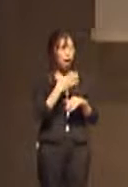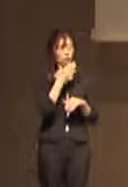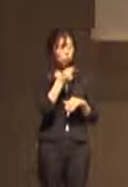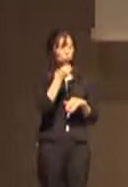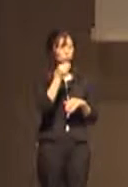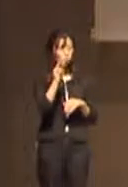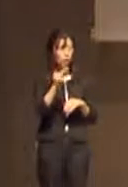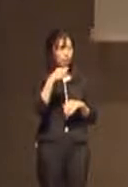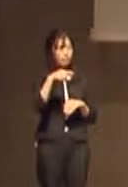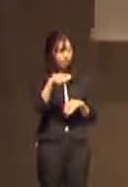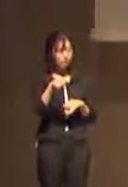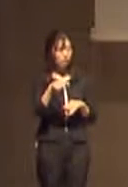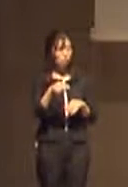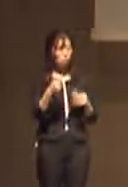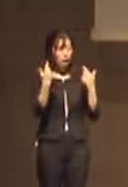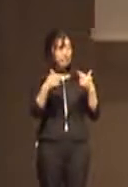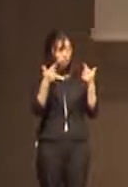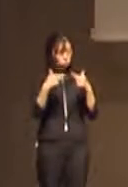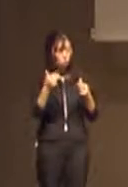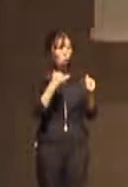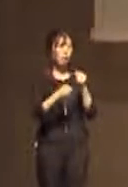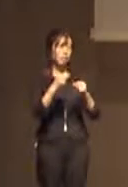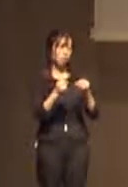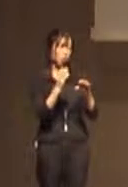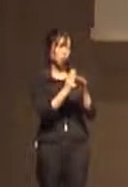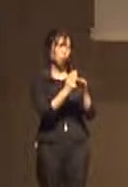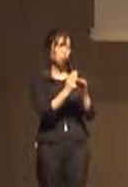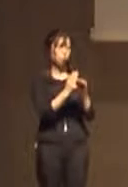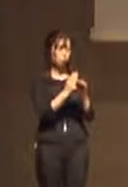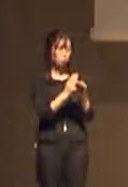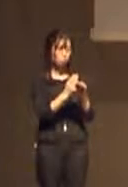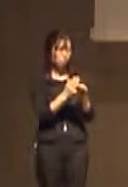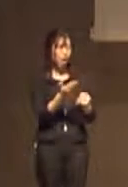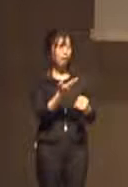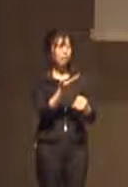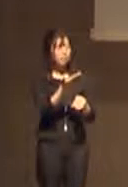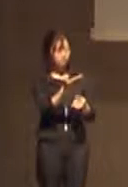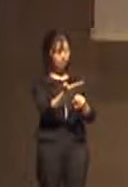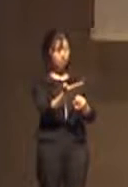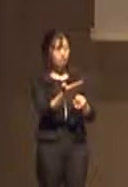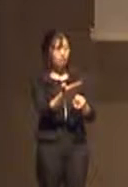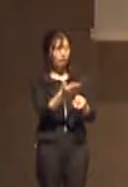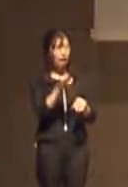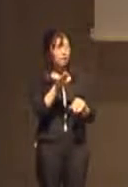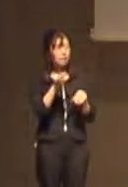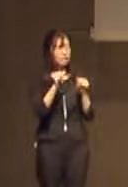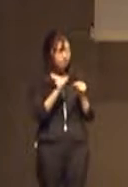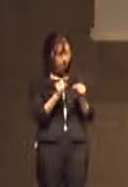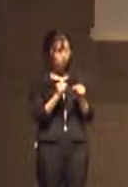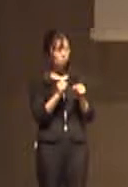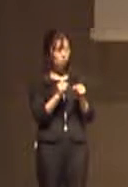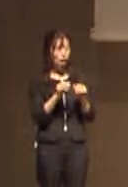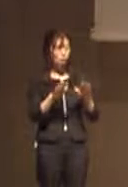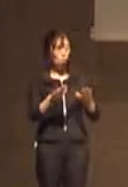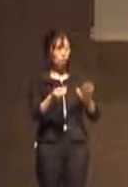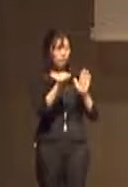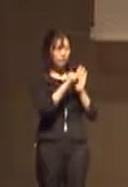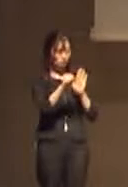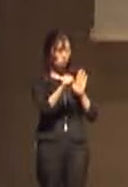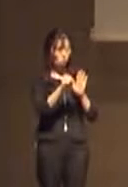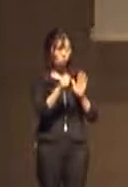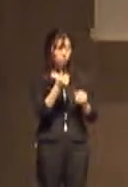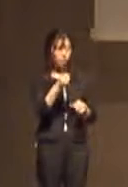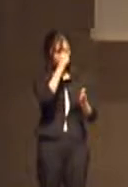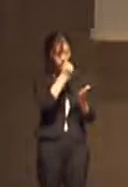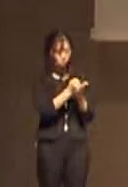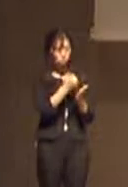されております。その福和先生の存在なくして今回の成功はなかったと聞いております。福和先生ありがとうございました。